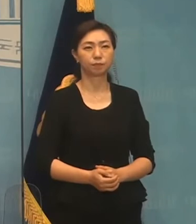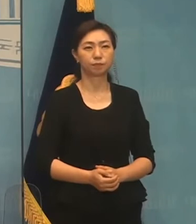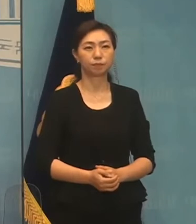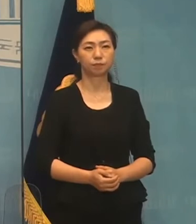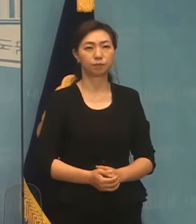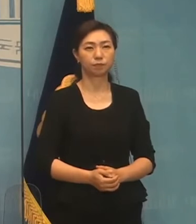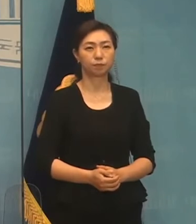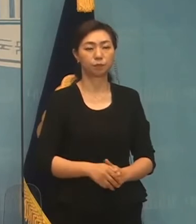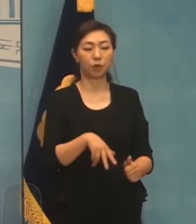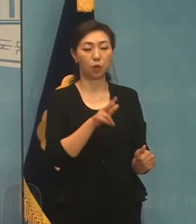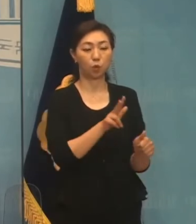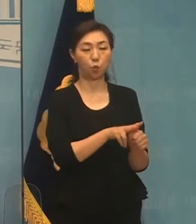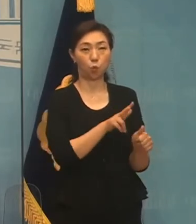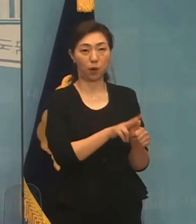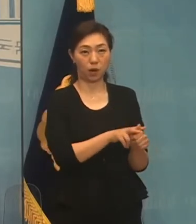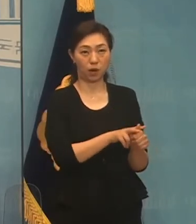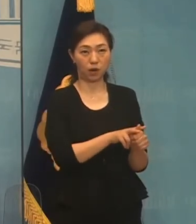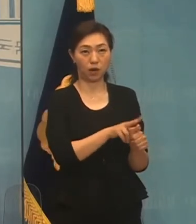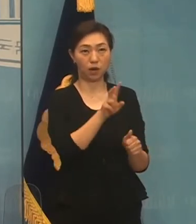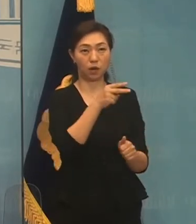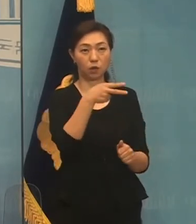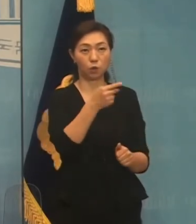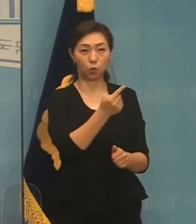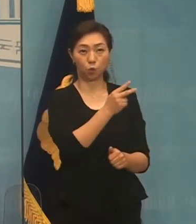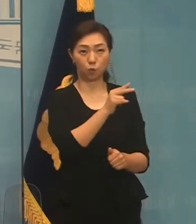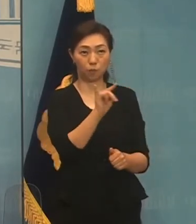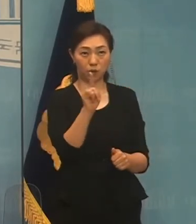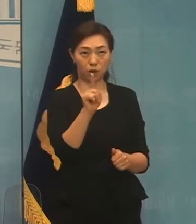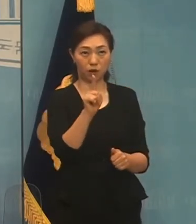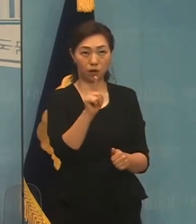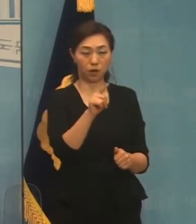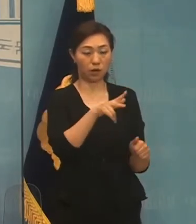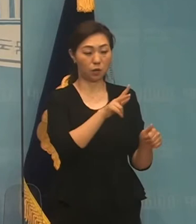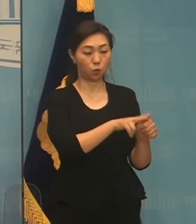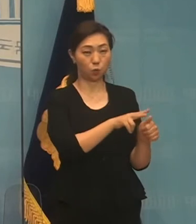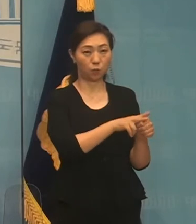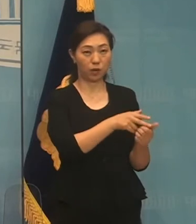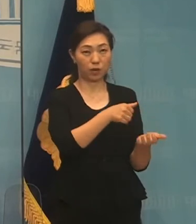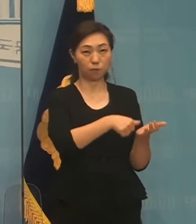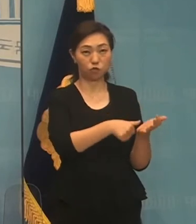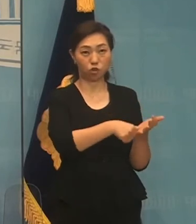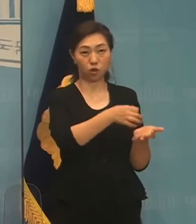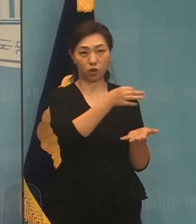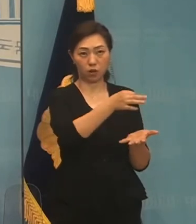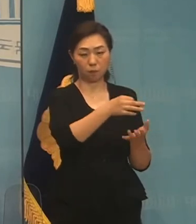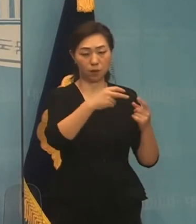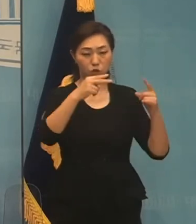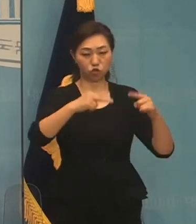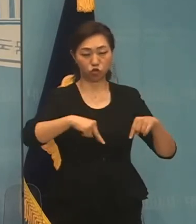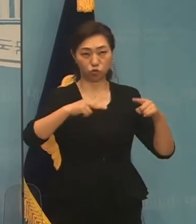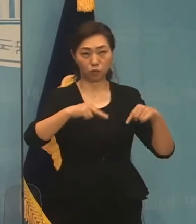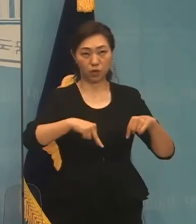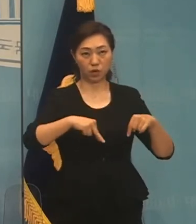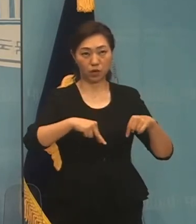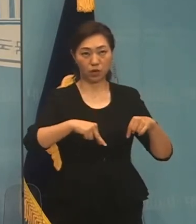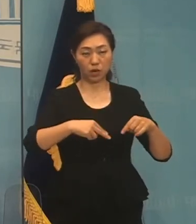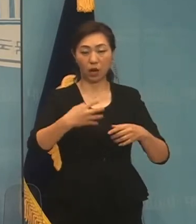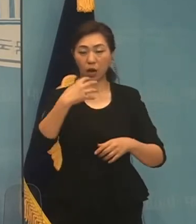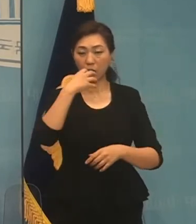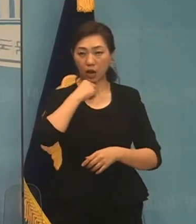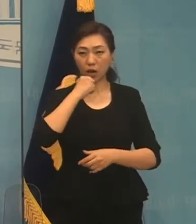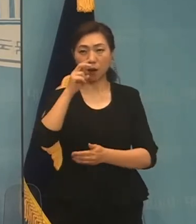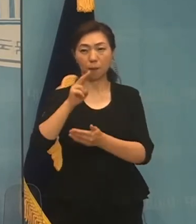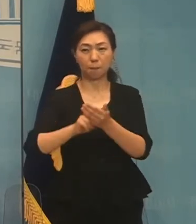도매 가격에 두 배 이상을 받고 물품을 판매한 자,